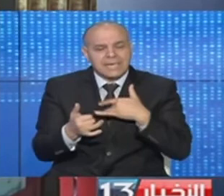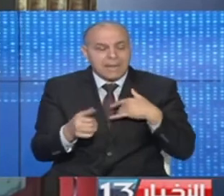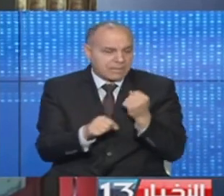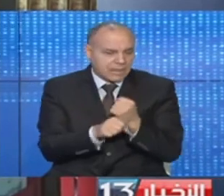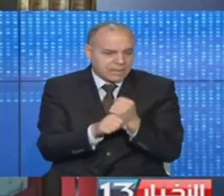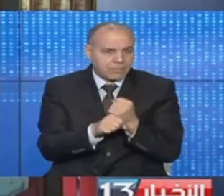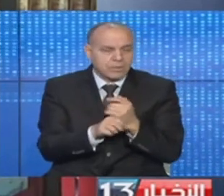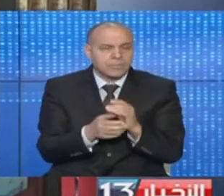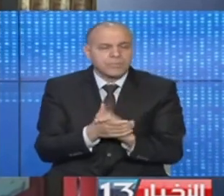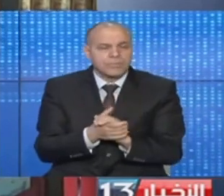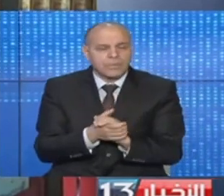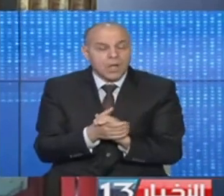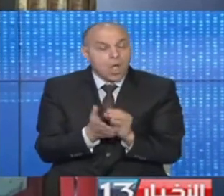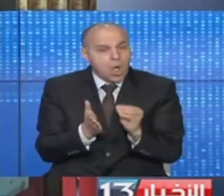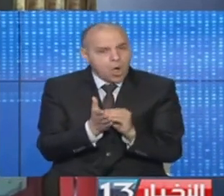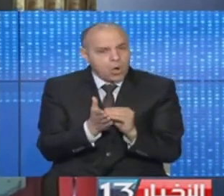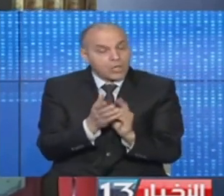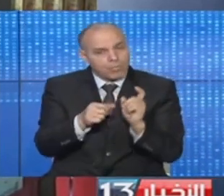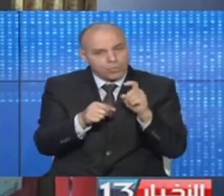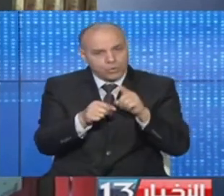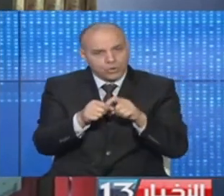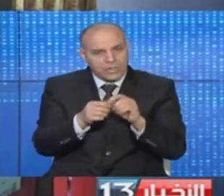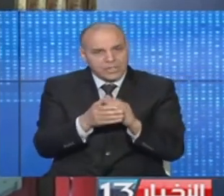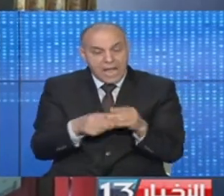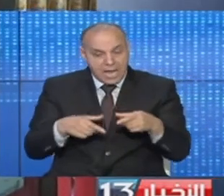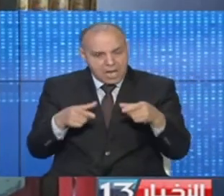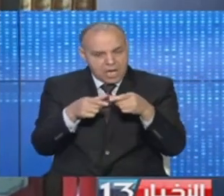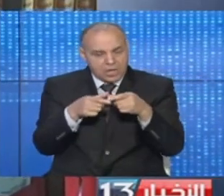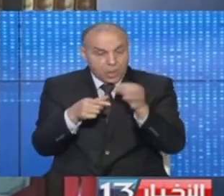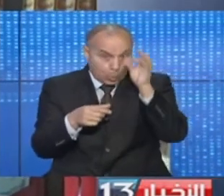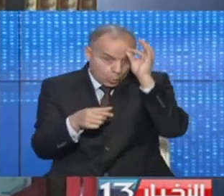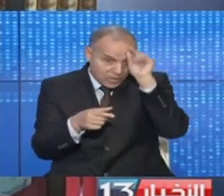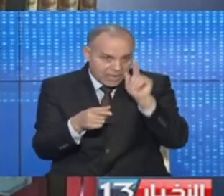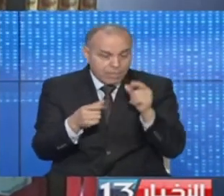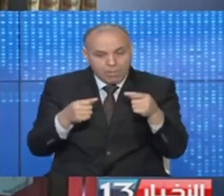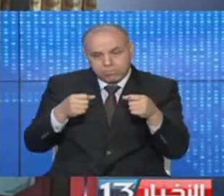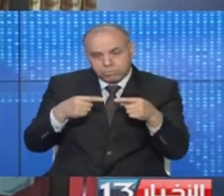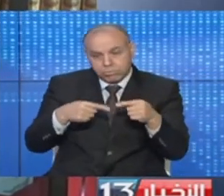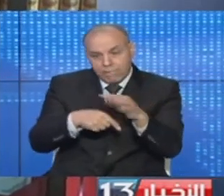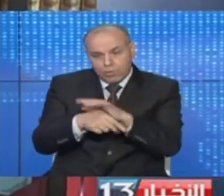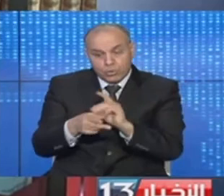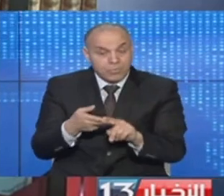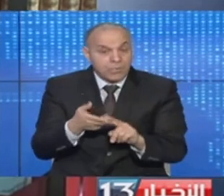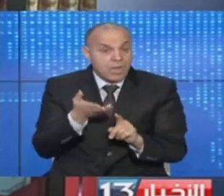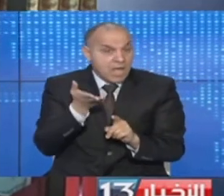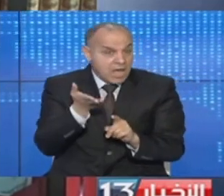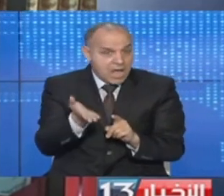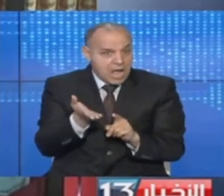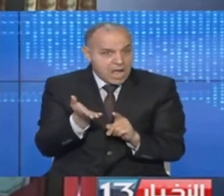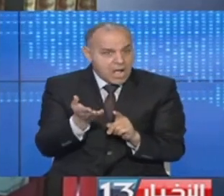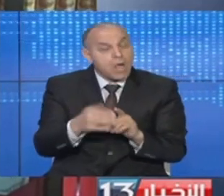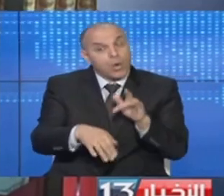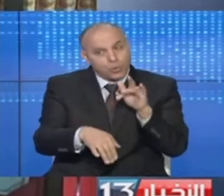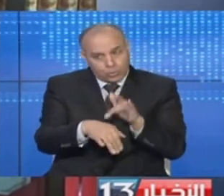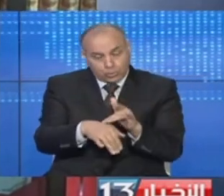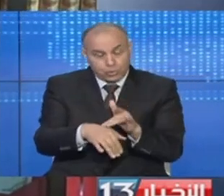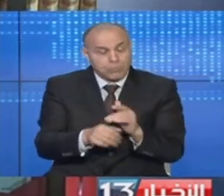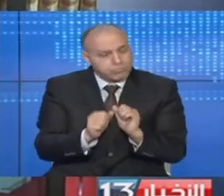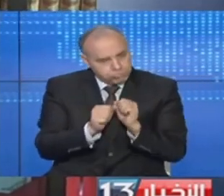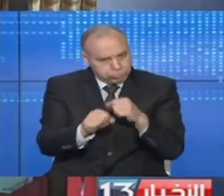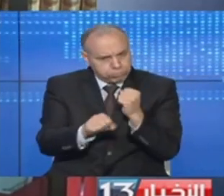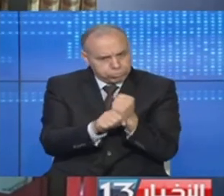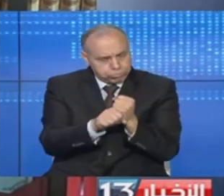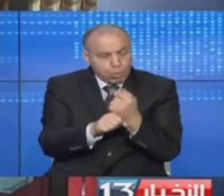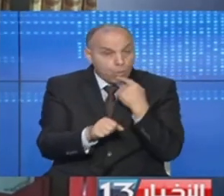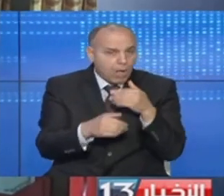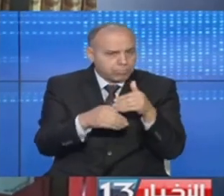المهنية، أيضا بمشاركة اللجنة الوطنية لمجابهة هذا الفيروس، هما متعاضدين معنا، الجهود كلها